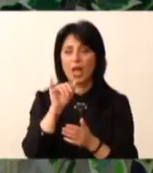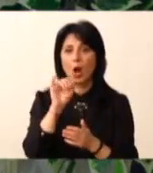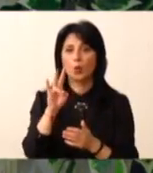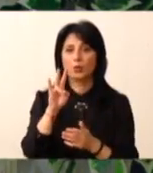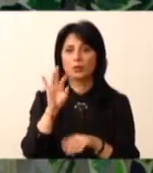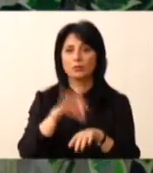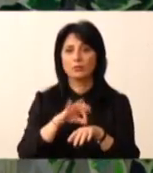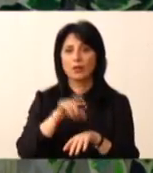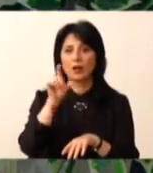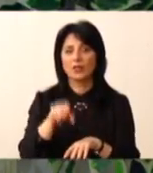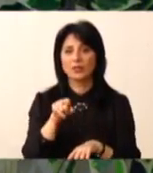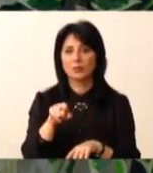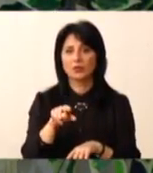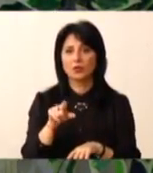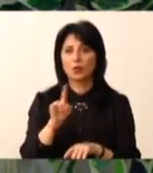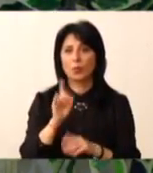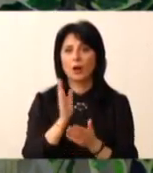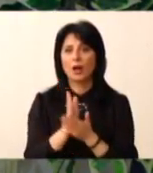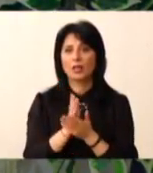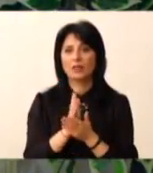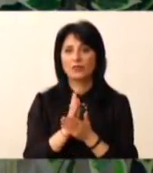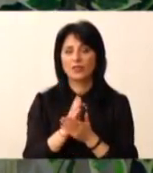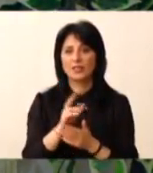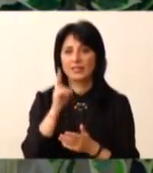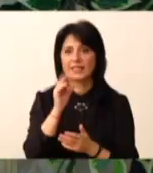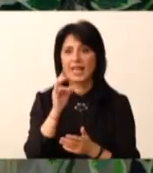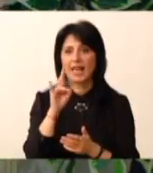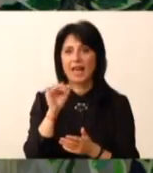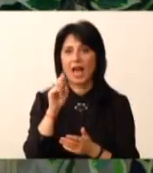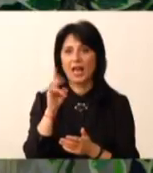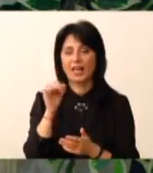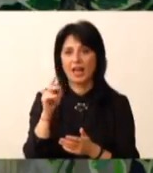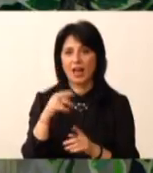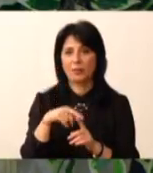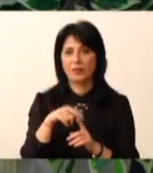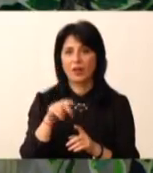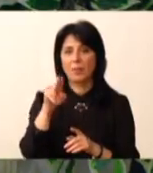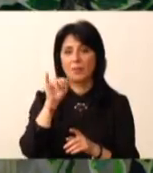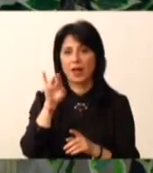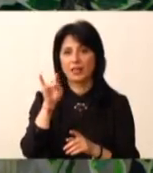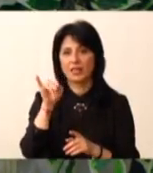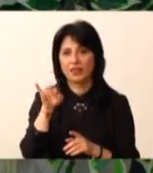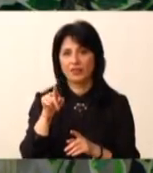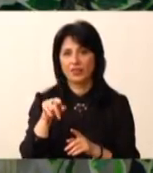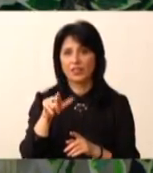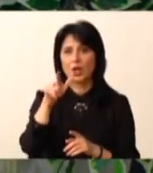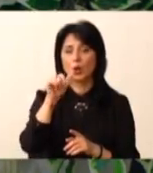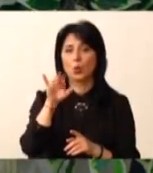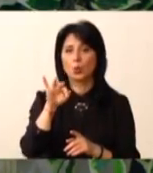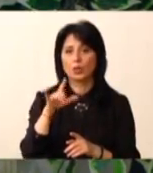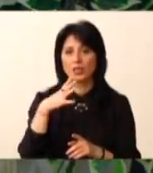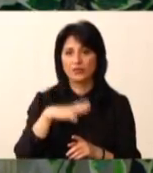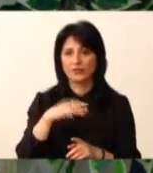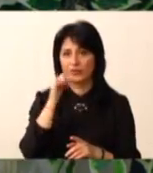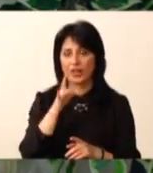სინდრომის მქონე ადამიანებში, რომ არის ცელიაკია, ანუ გლუტენოპათია, გლუტენის აუტანლობა და ამავე